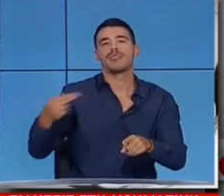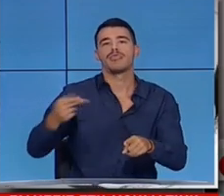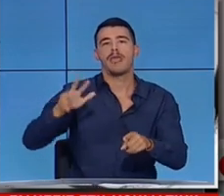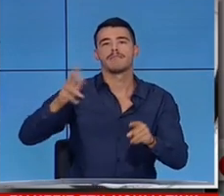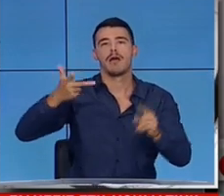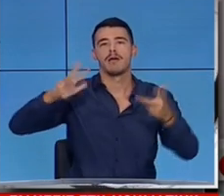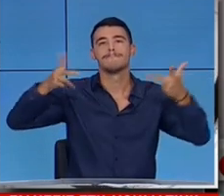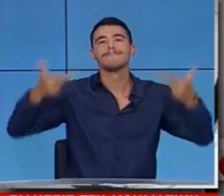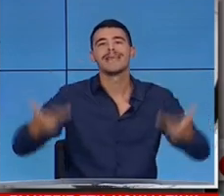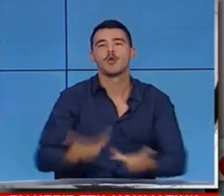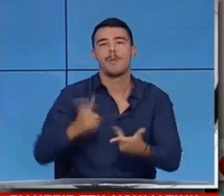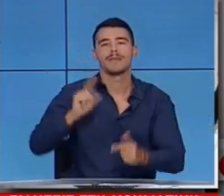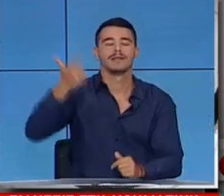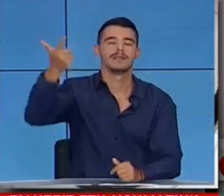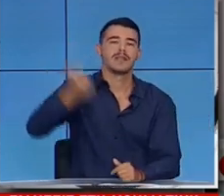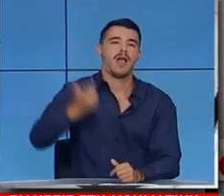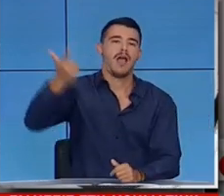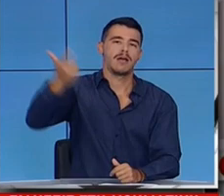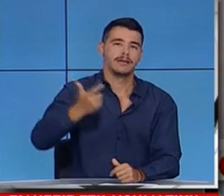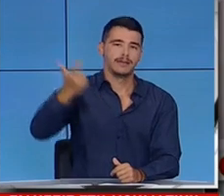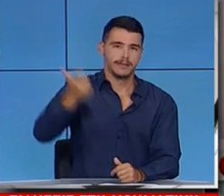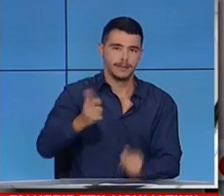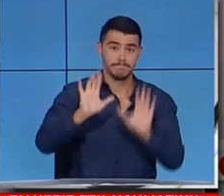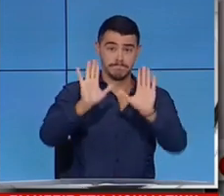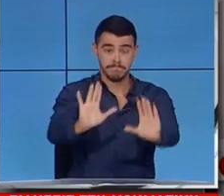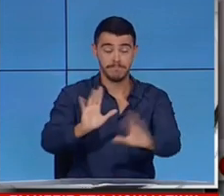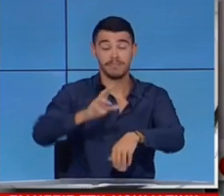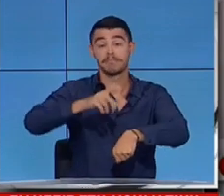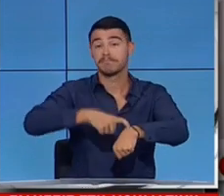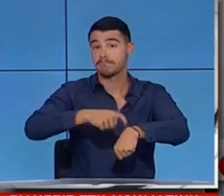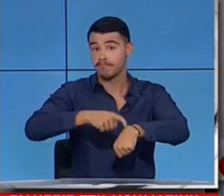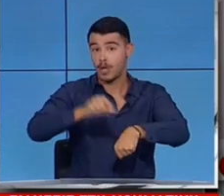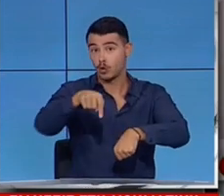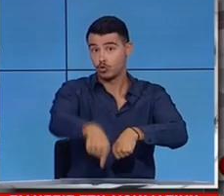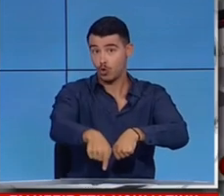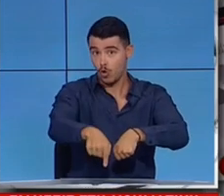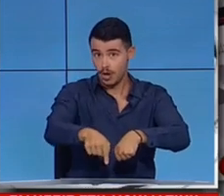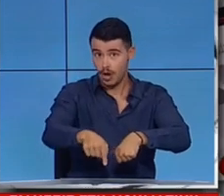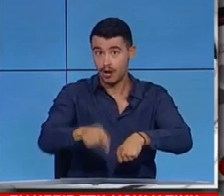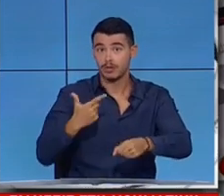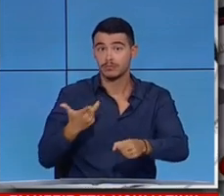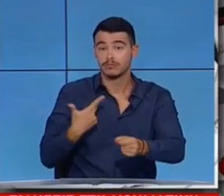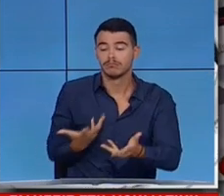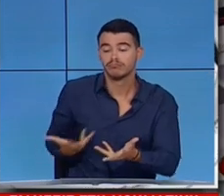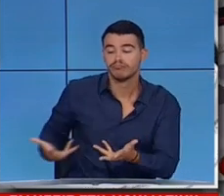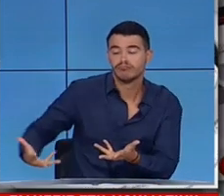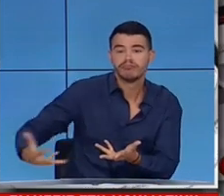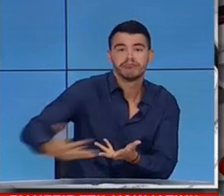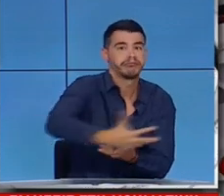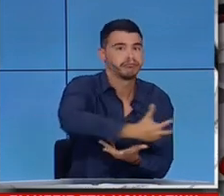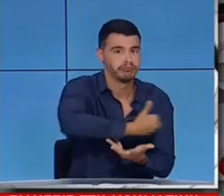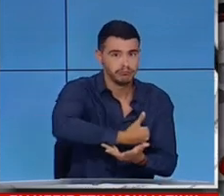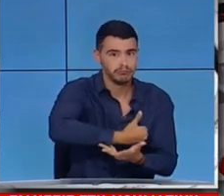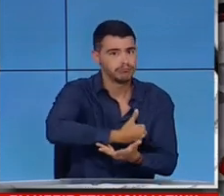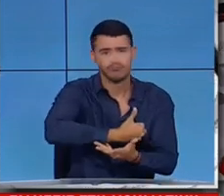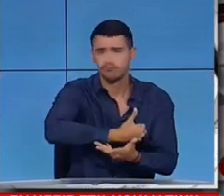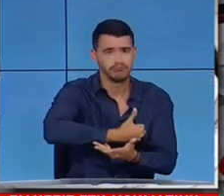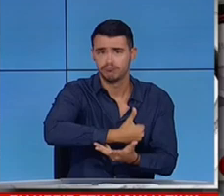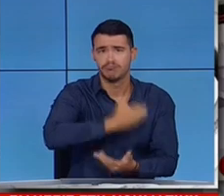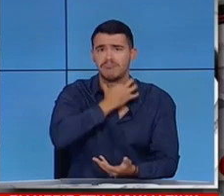μη. Αυτή τη στιγμή, όπως φαίνεται, όπως πάνε τα δημοσιονομικά, δεν υπάρχει ανάγκη για να